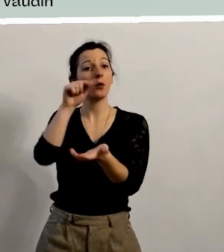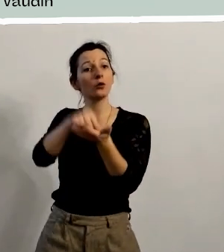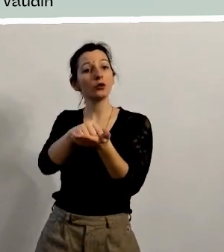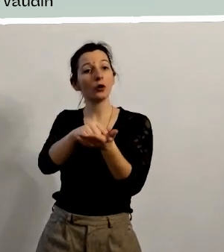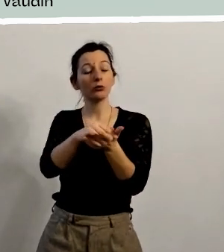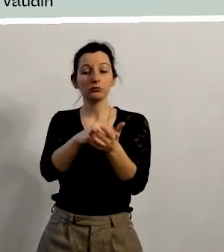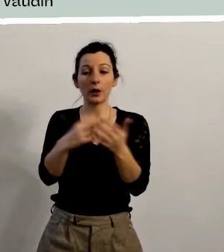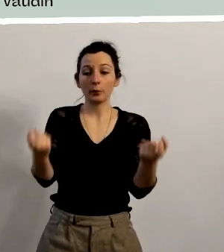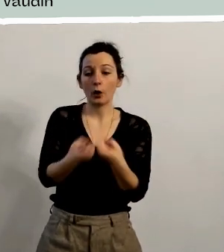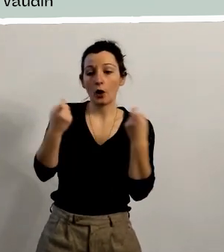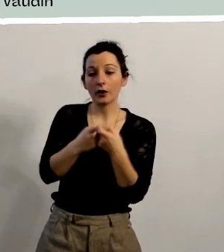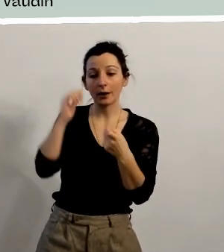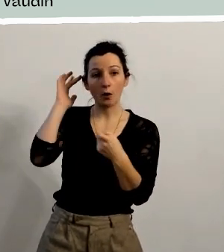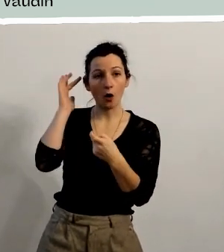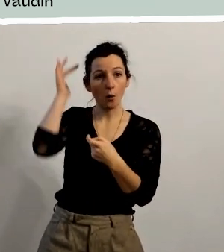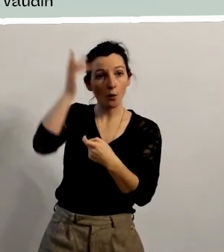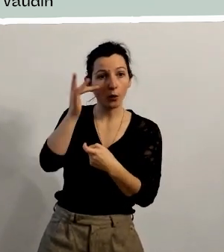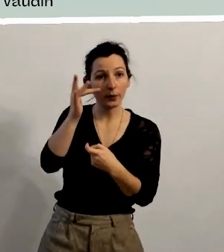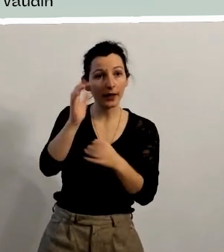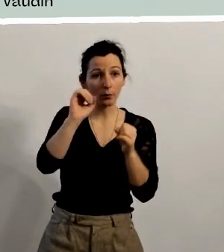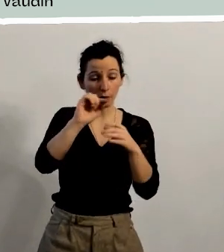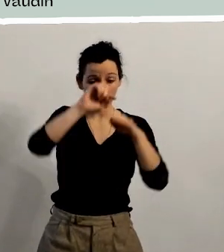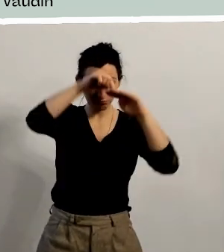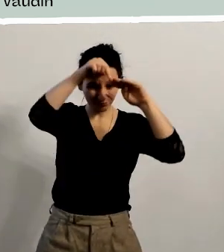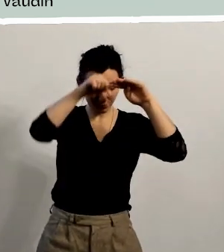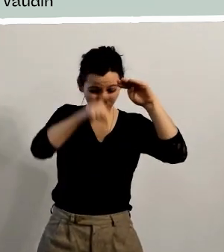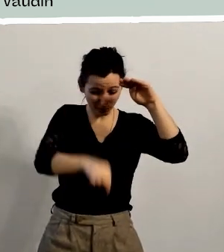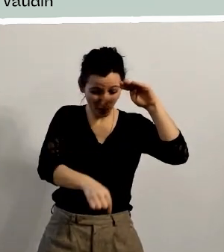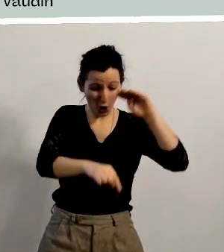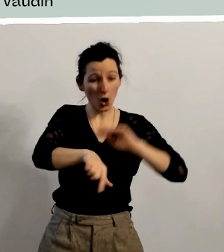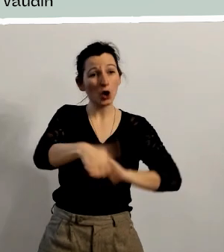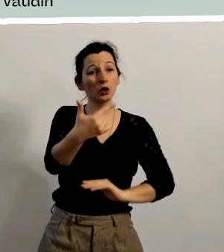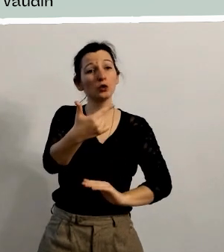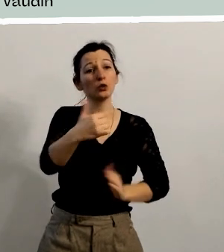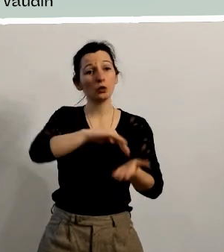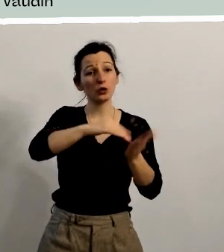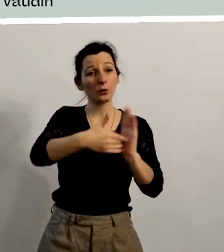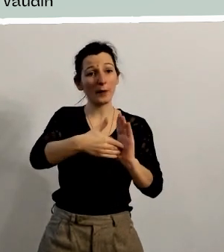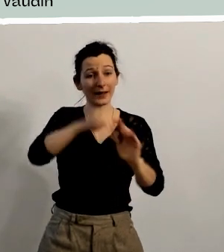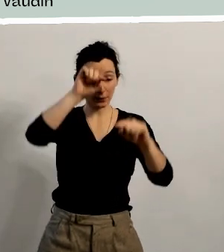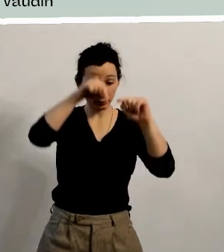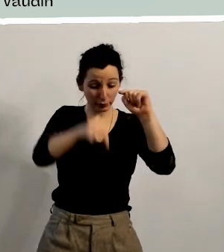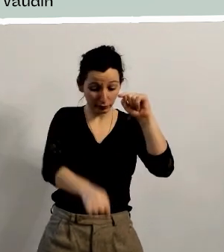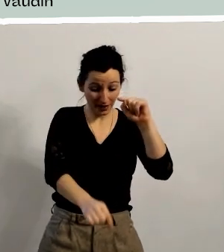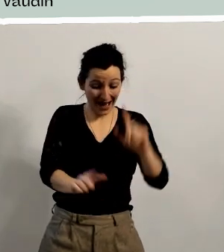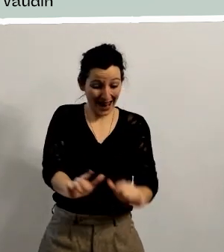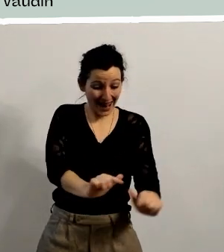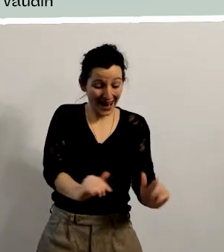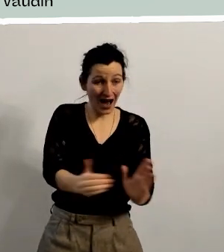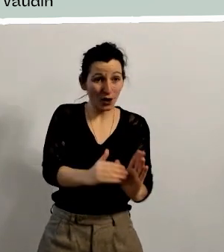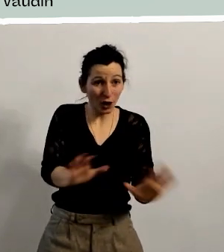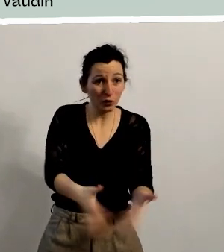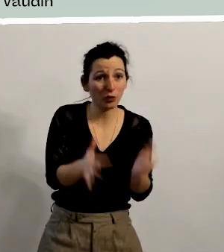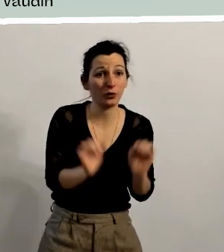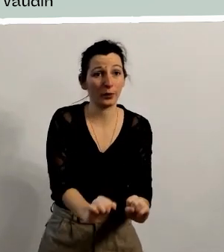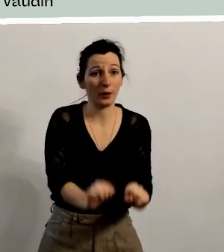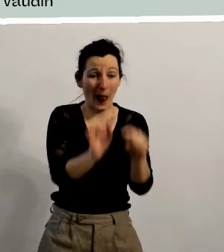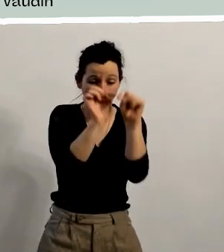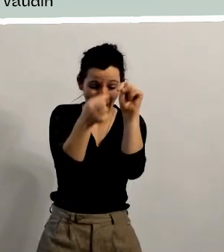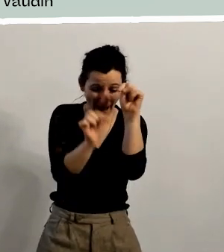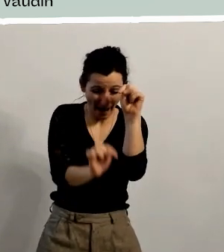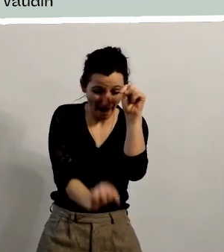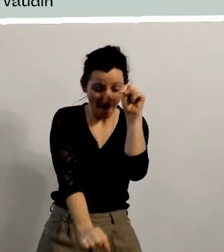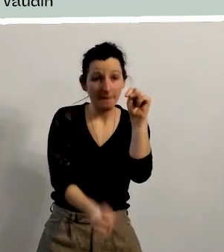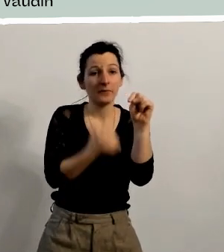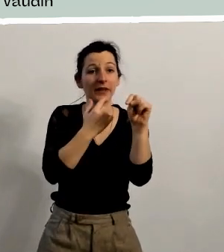pompiers des PFAS à 12 mètres de profondeur. Et oui, ça voyage. Et tout ça va dans les eaux